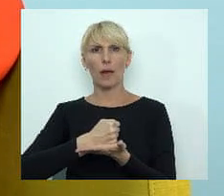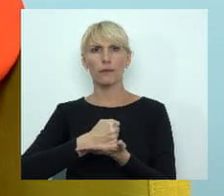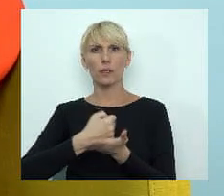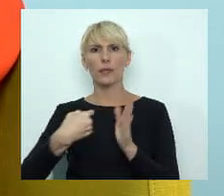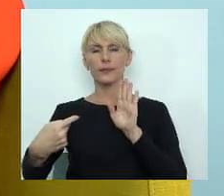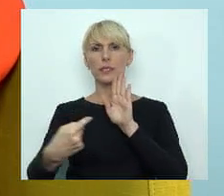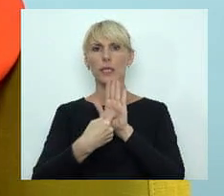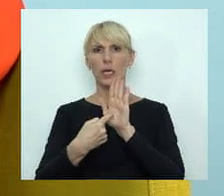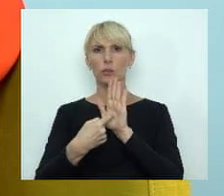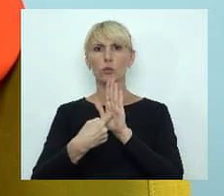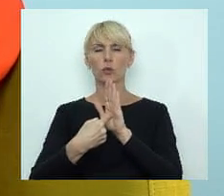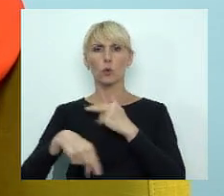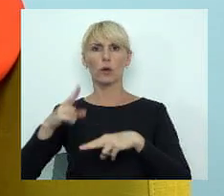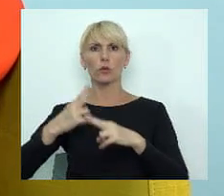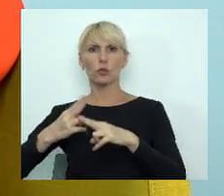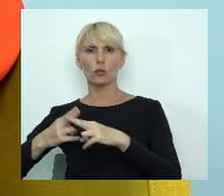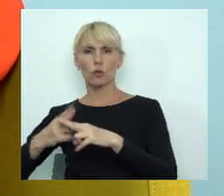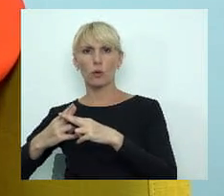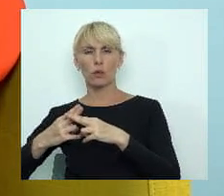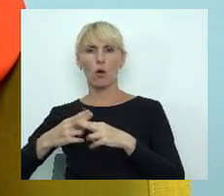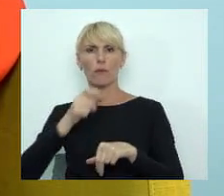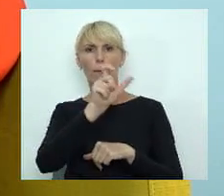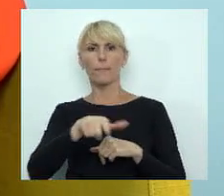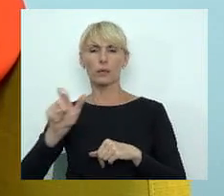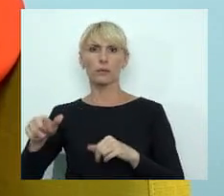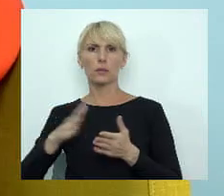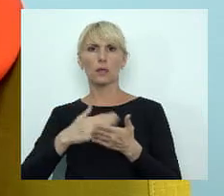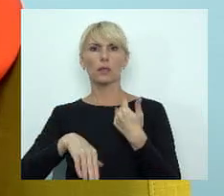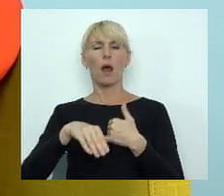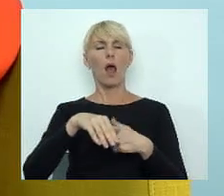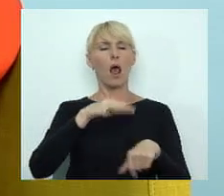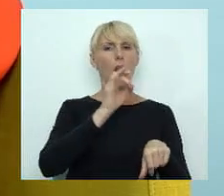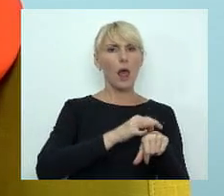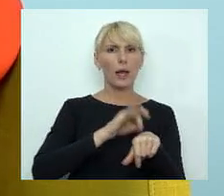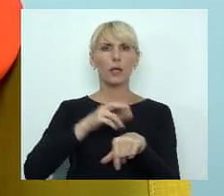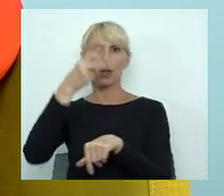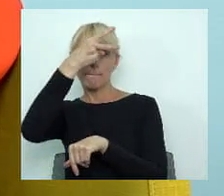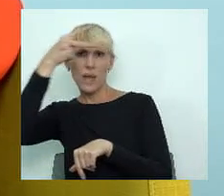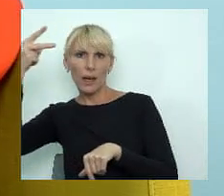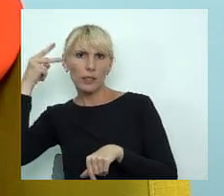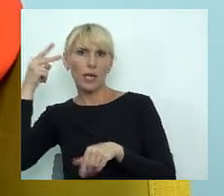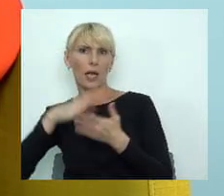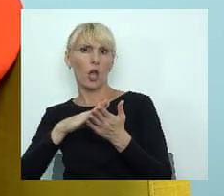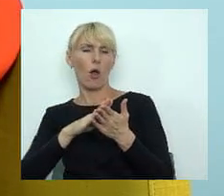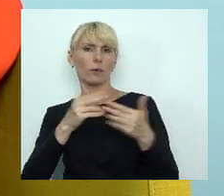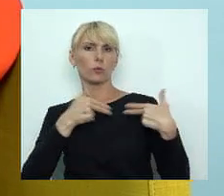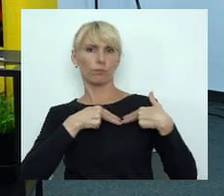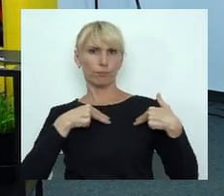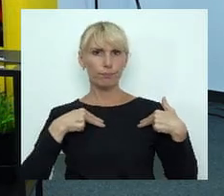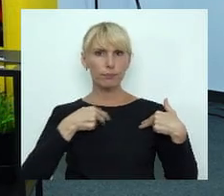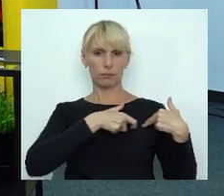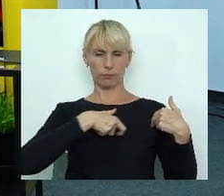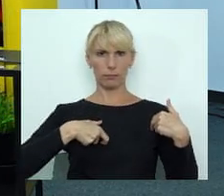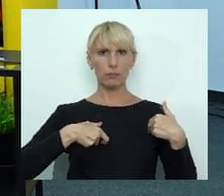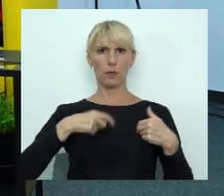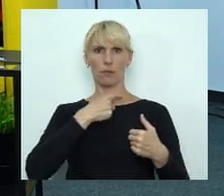na to, że członkowie personelu medycznego, a więc i lekarze, i pielęgniarki są oznaczeni identyfikatorami.